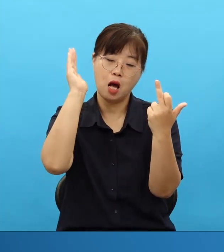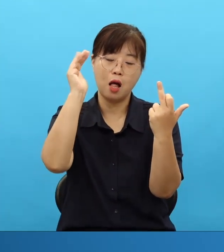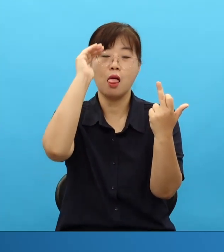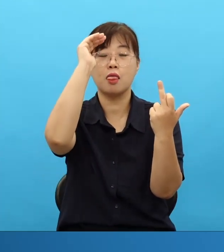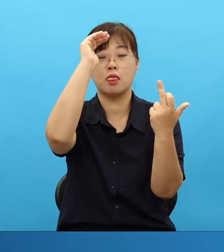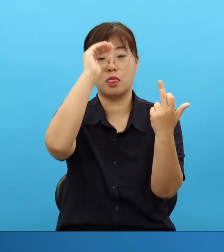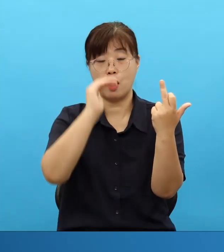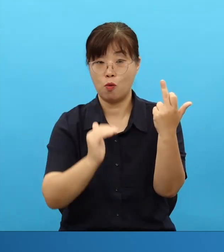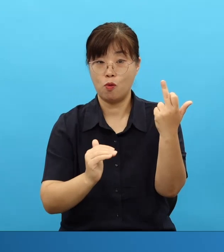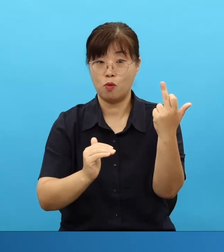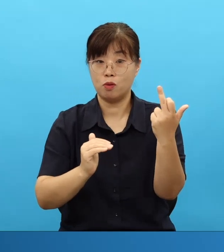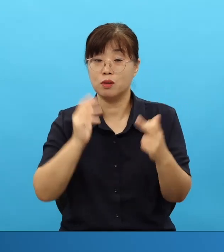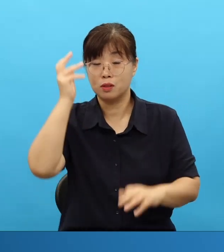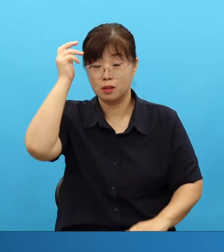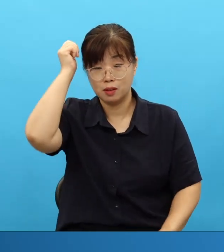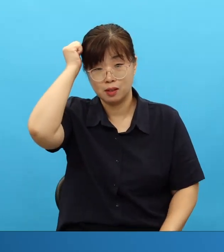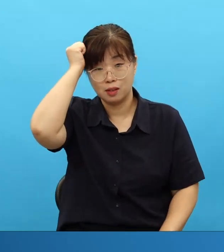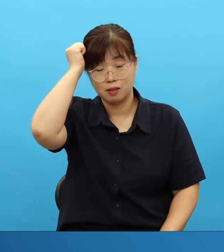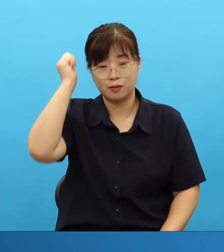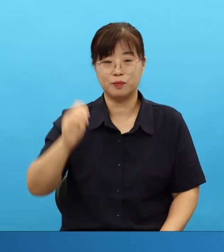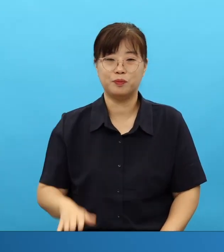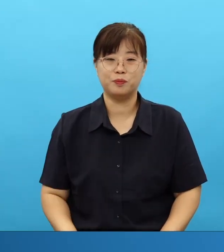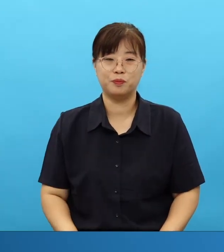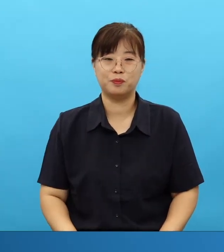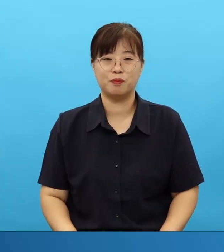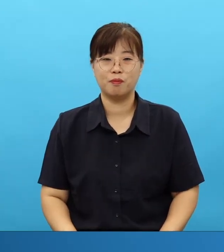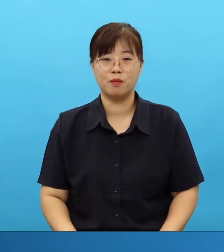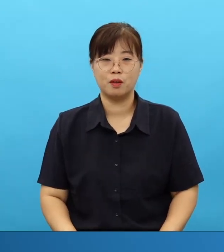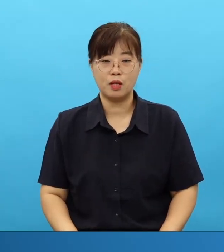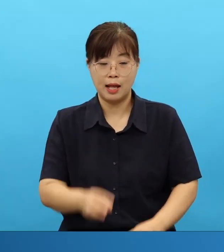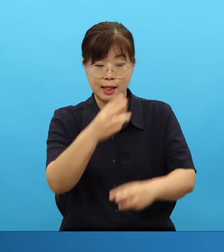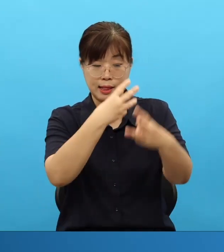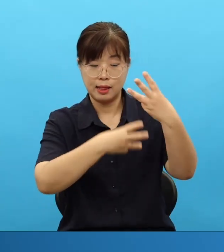겁니다에게 얘기해 주세요 아침에 일어나면이